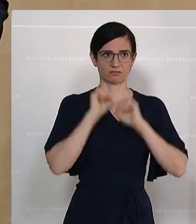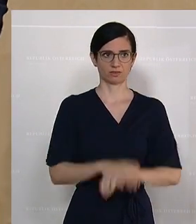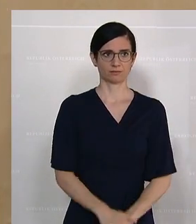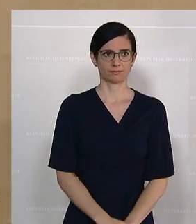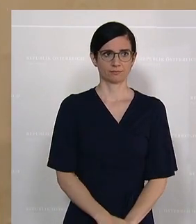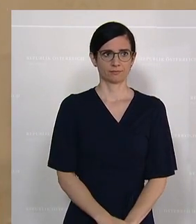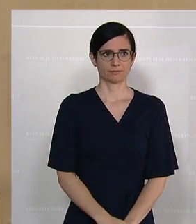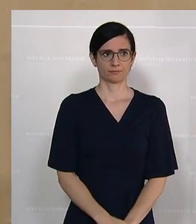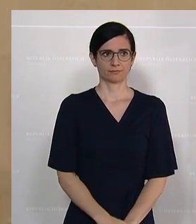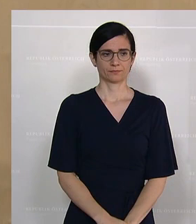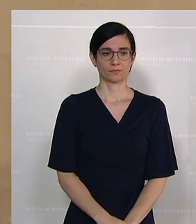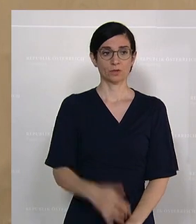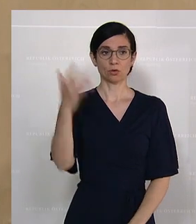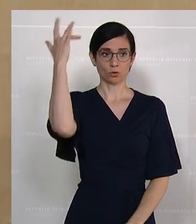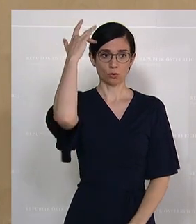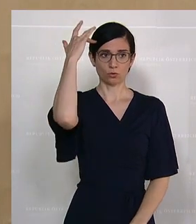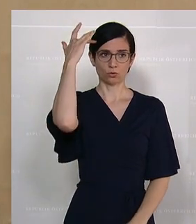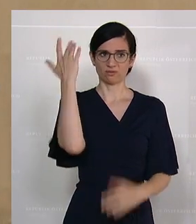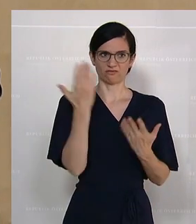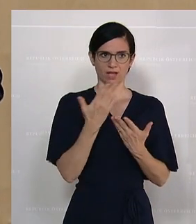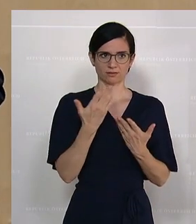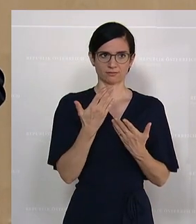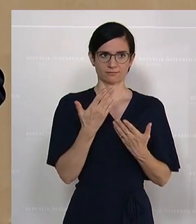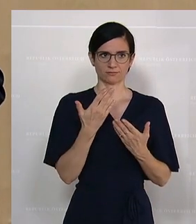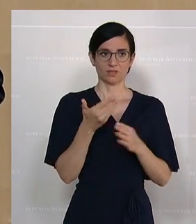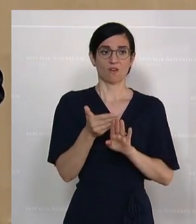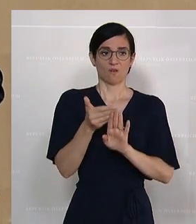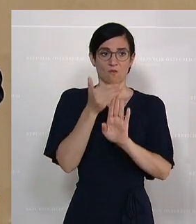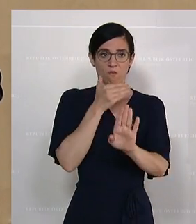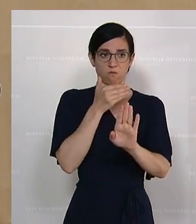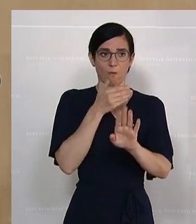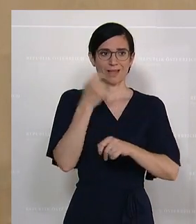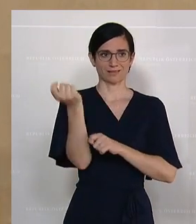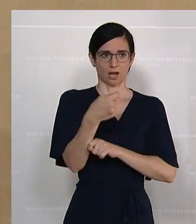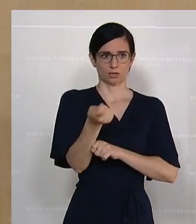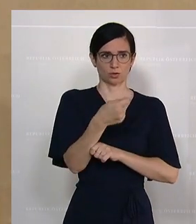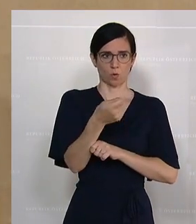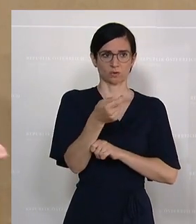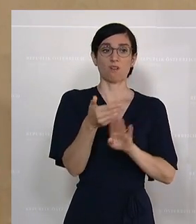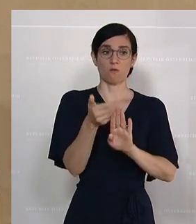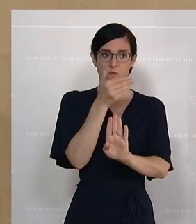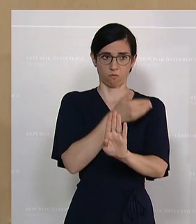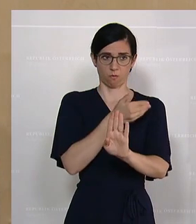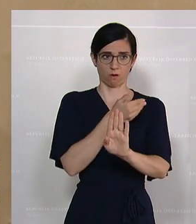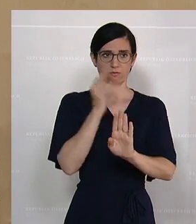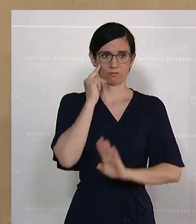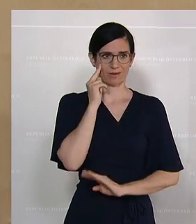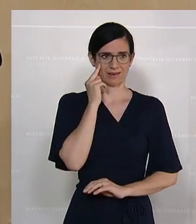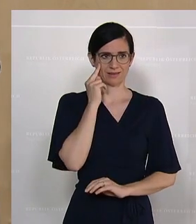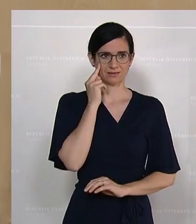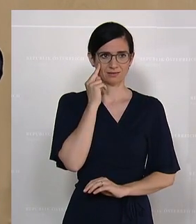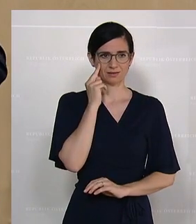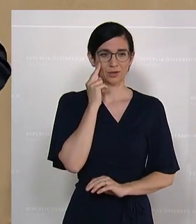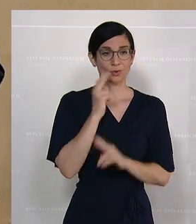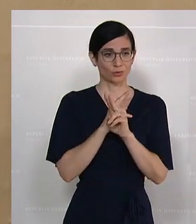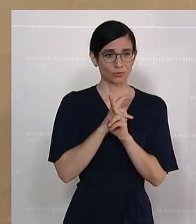klug wäre es gewesen vor den sanktionen kollege wikinger vor den sanktionen darüber nachzudenken ob in